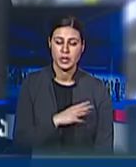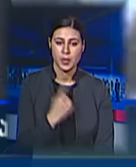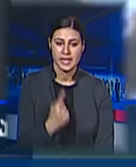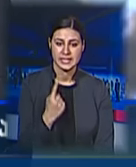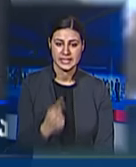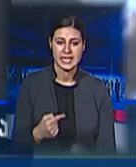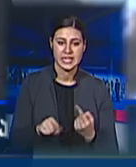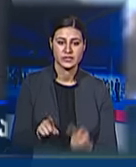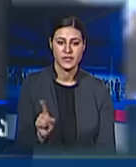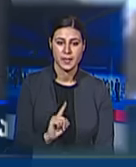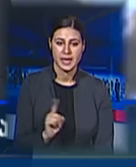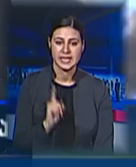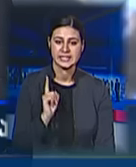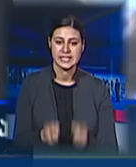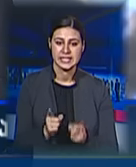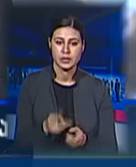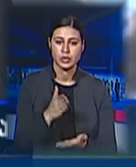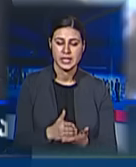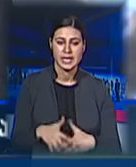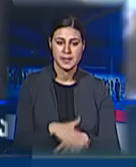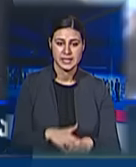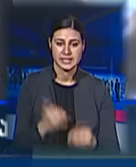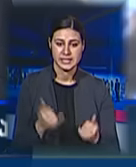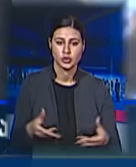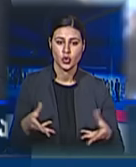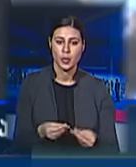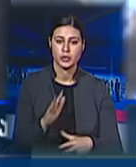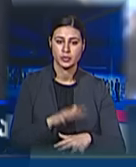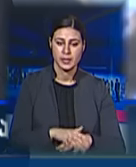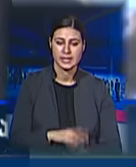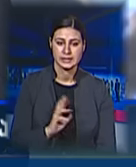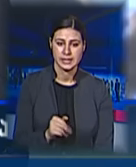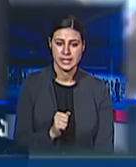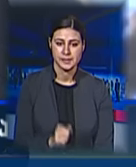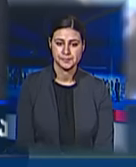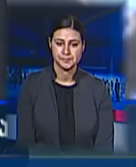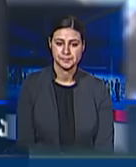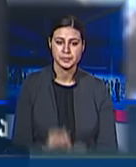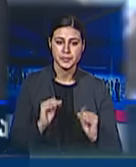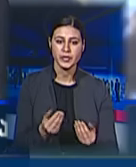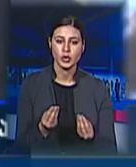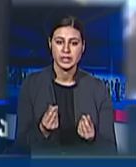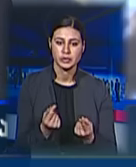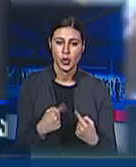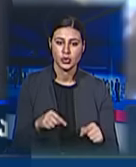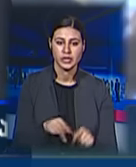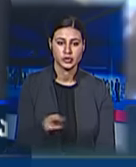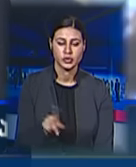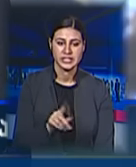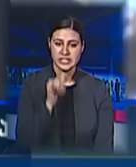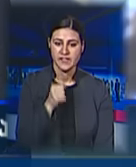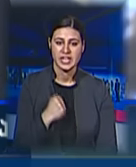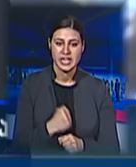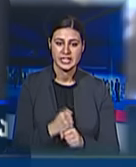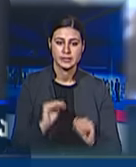ერთადერთი განსხვავება, რაც რეალურად არის ბაზარზე დღეს კომერციულ ბანკსა და მიკროსაფინანსო ორგანიზაციას შორის, რასაც ვერ